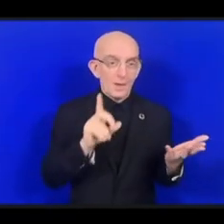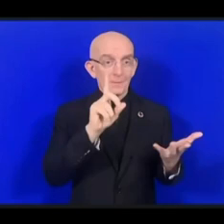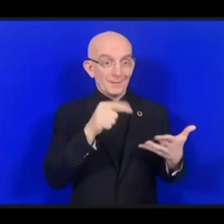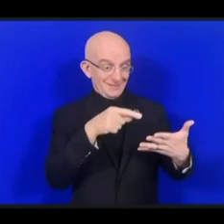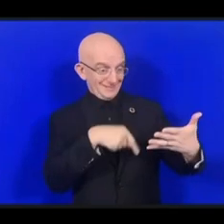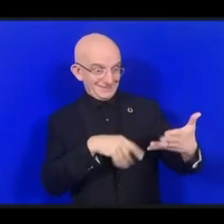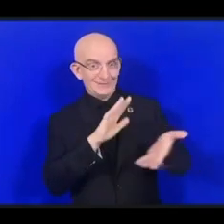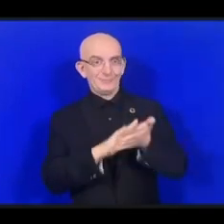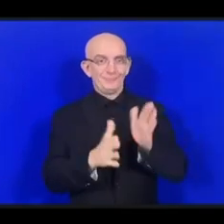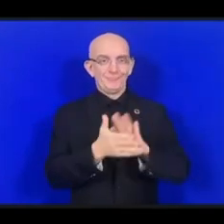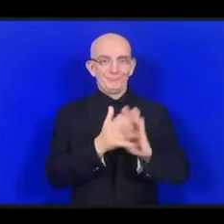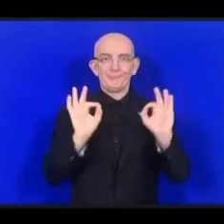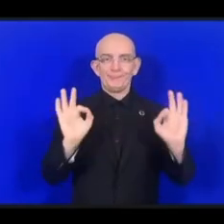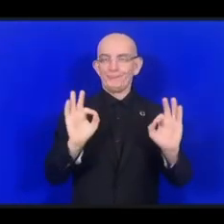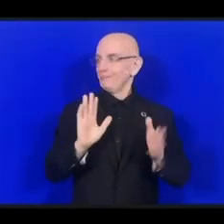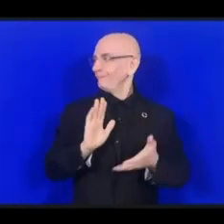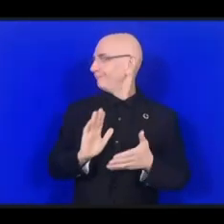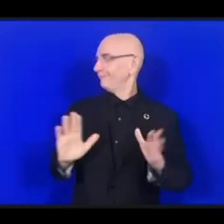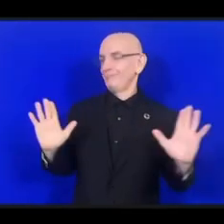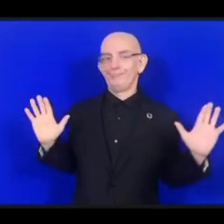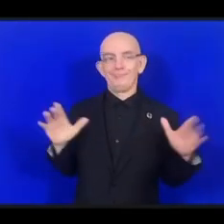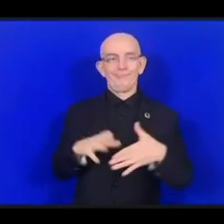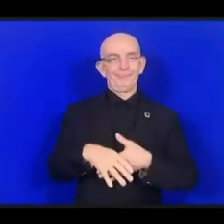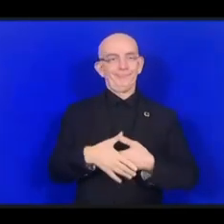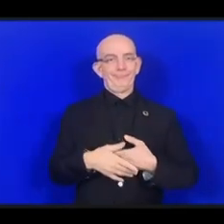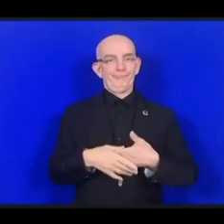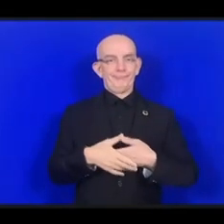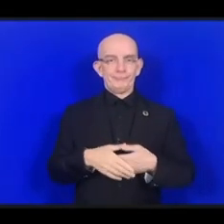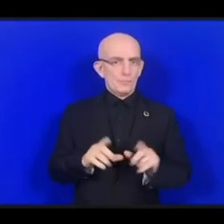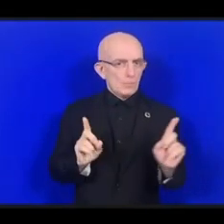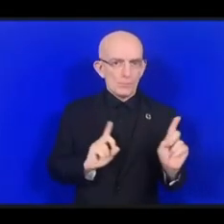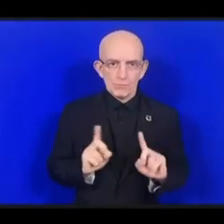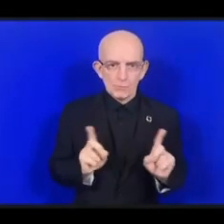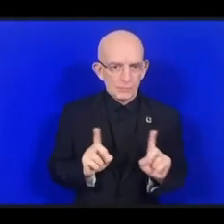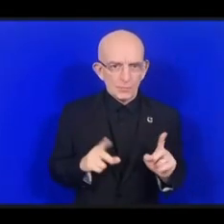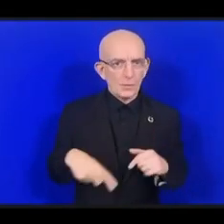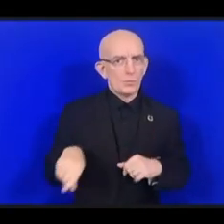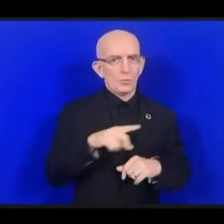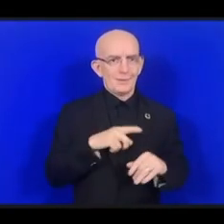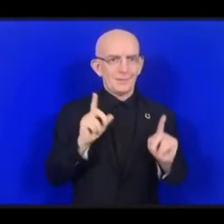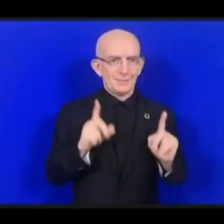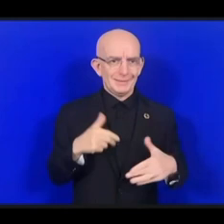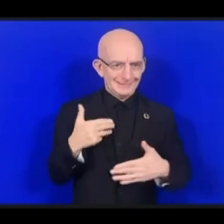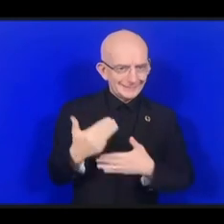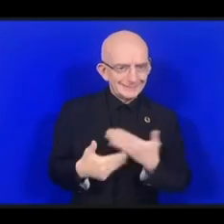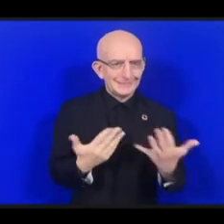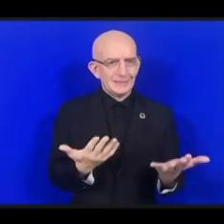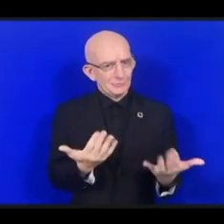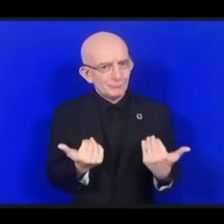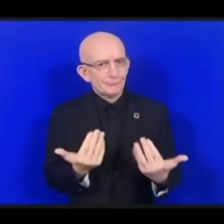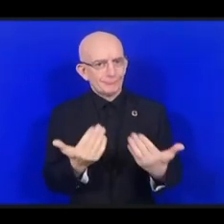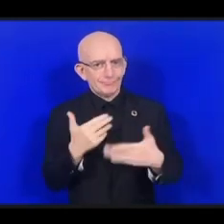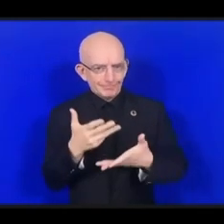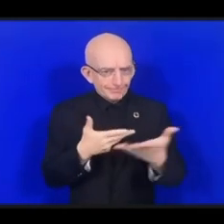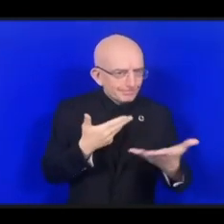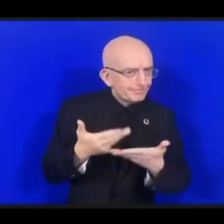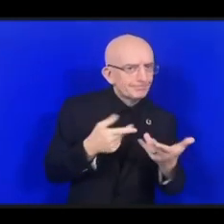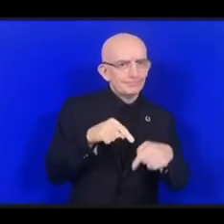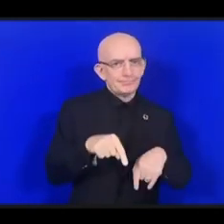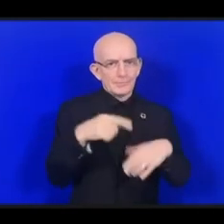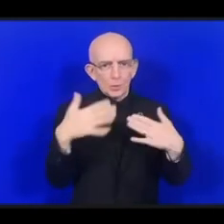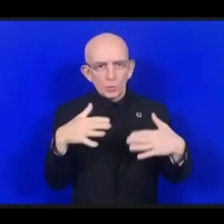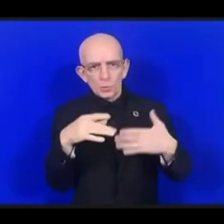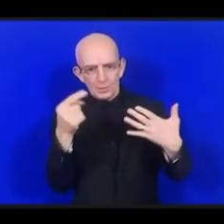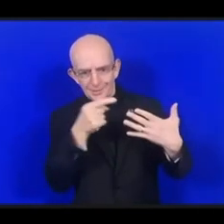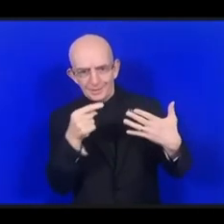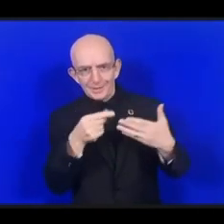成果、见解和关键的信息，以及是前瞻性的思维、行动和政策。